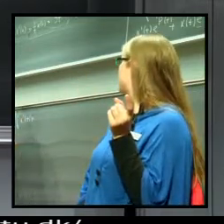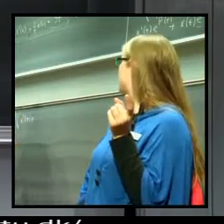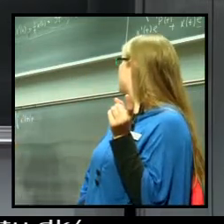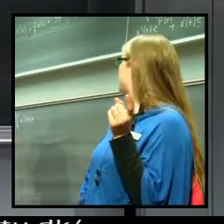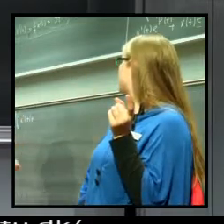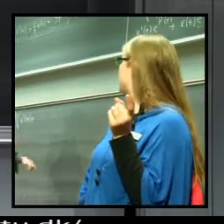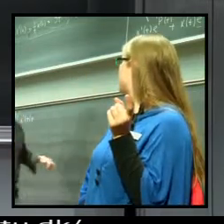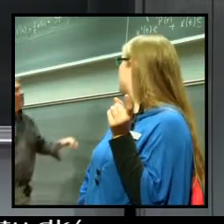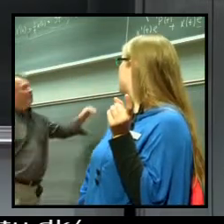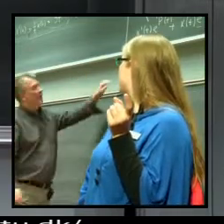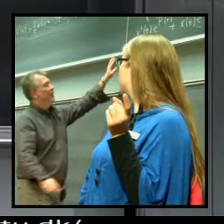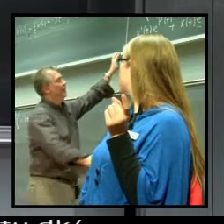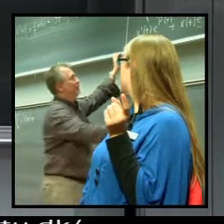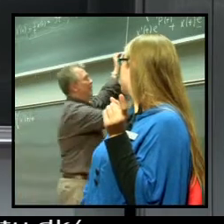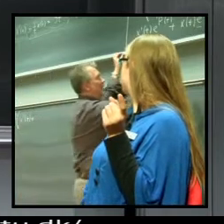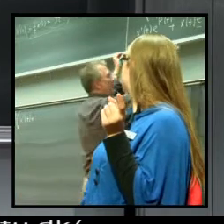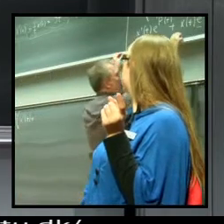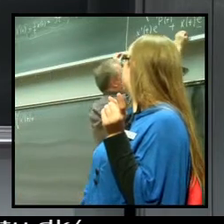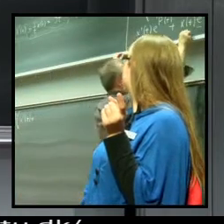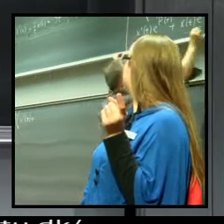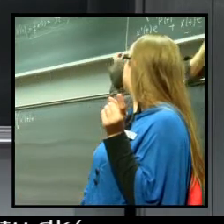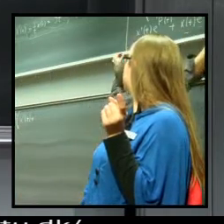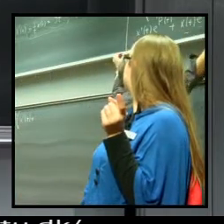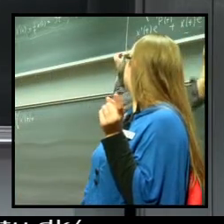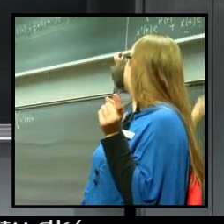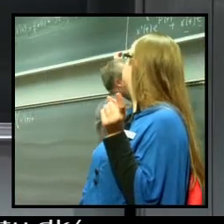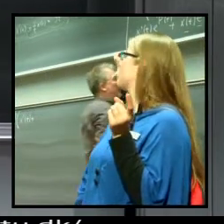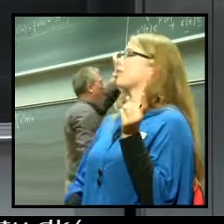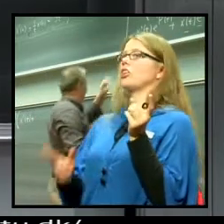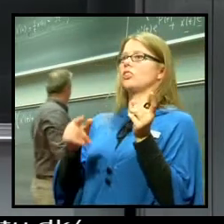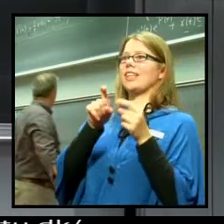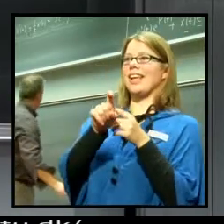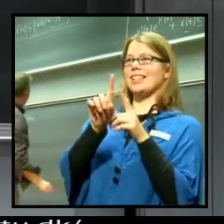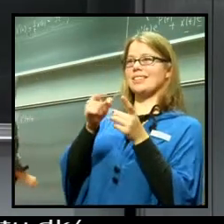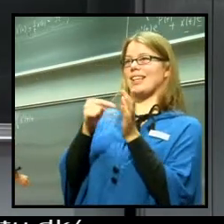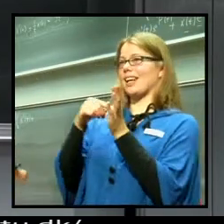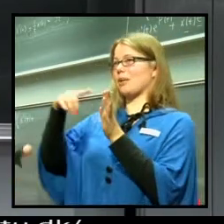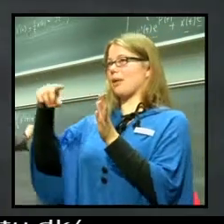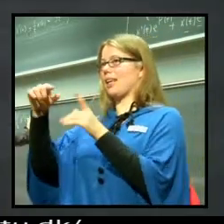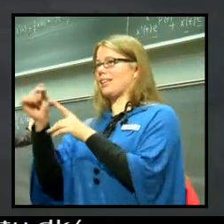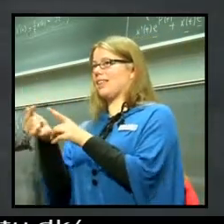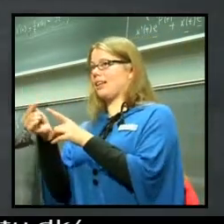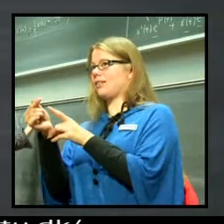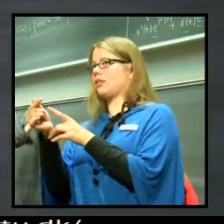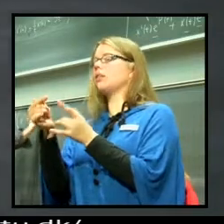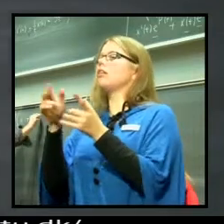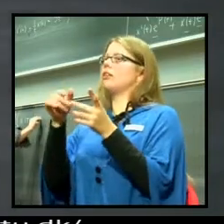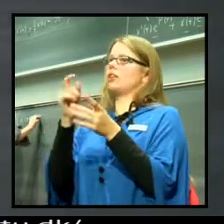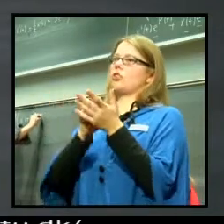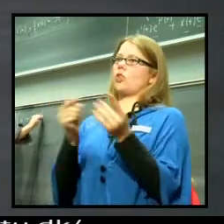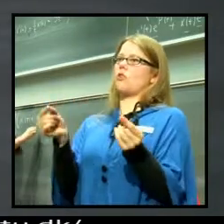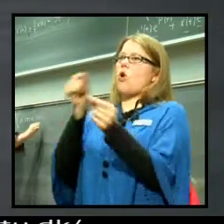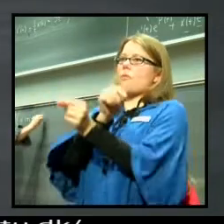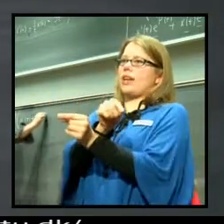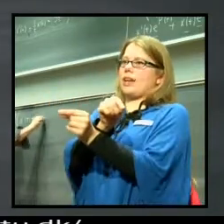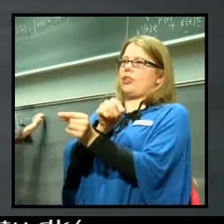plus, og så står der x af t gange p af t. Det kan jeg jo lige skrive i omvendt rækkefølge.